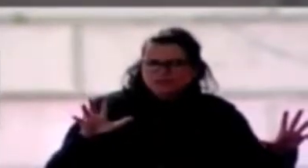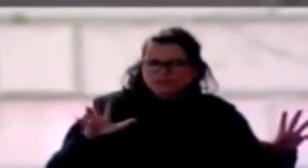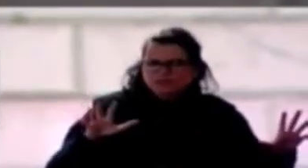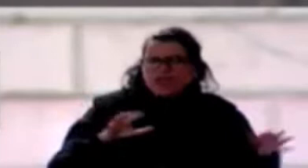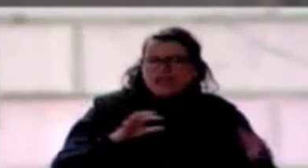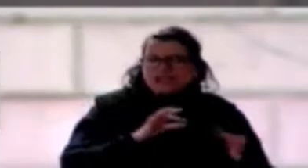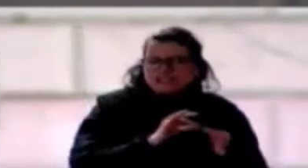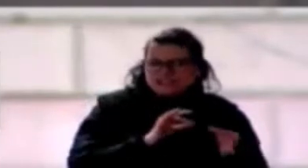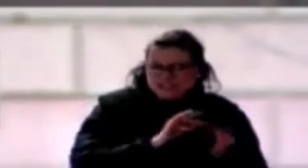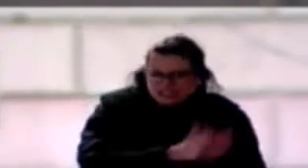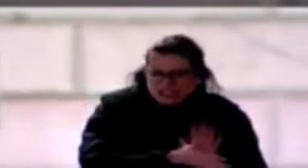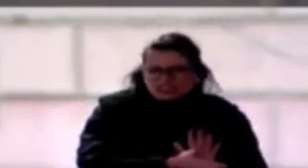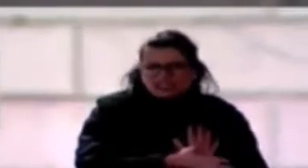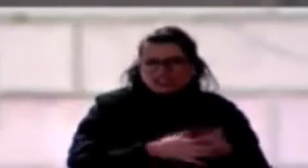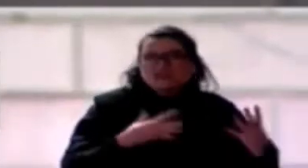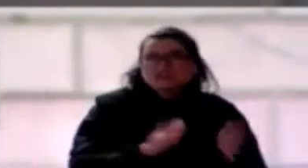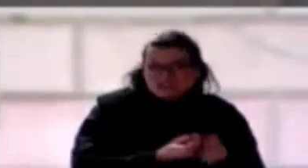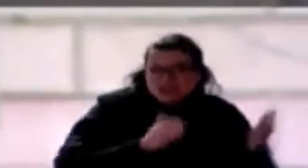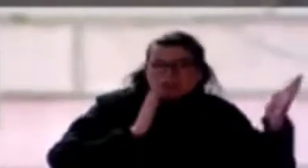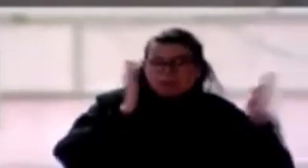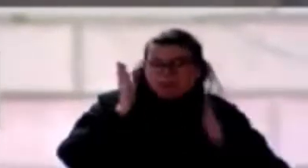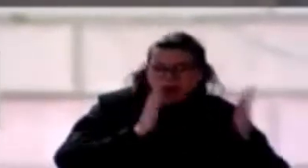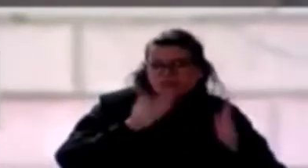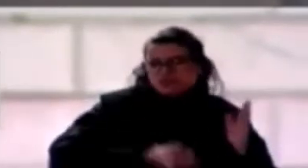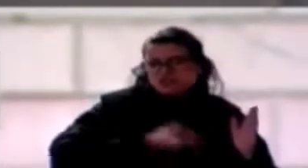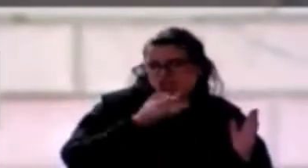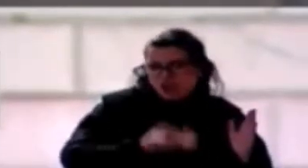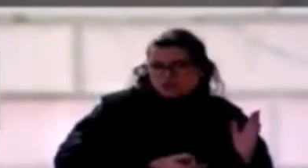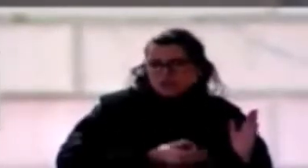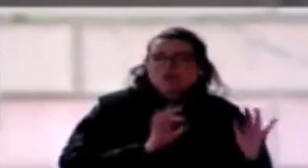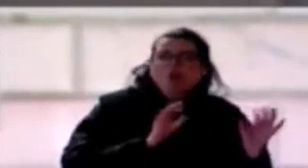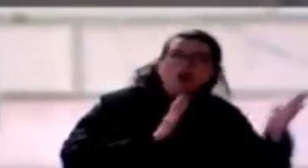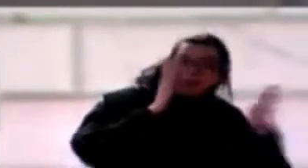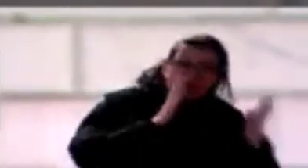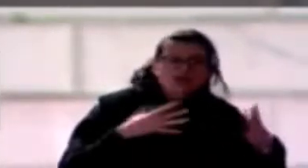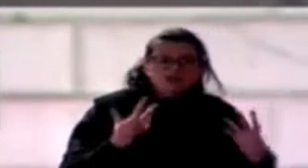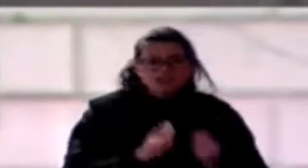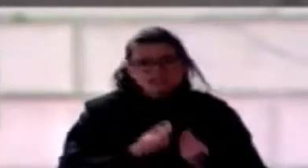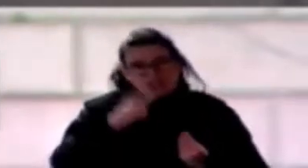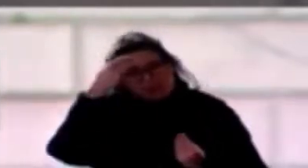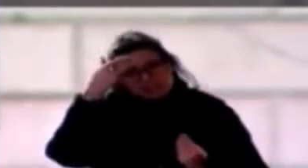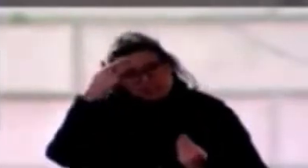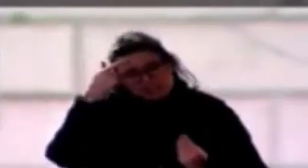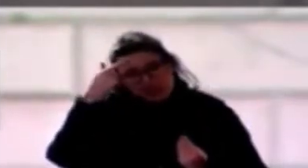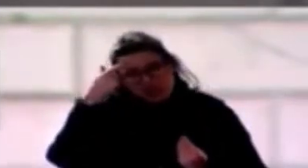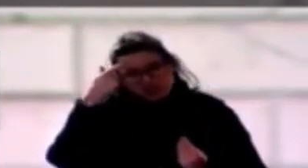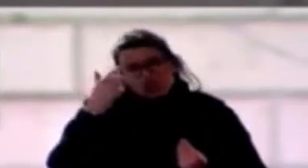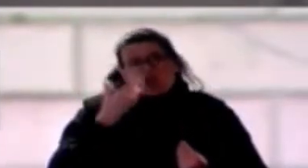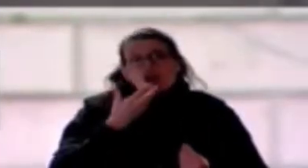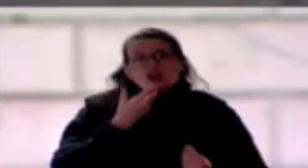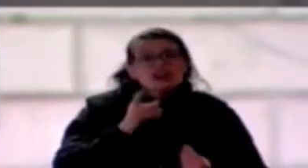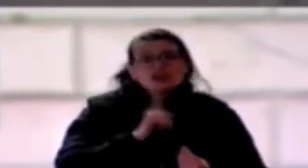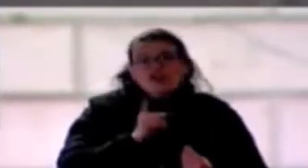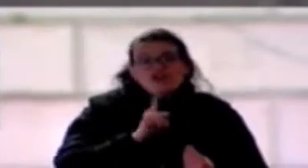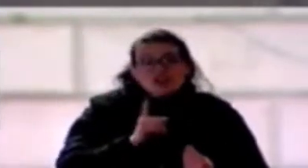anche in quel caso, tra mafia e Stato, che eliminò quel bandito Giuliano di